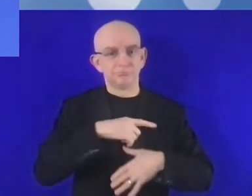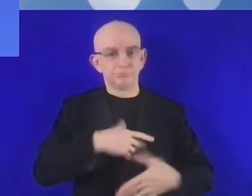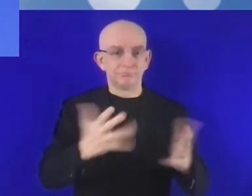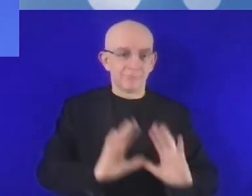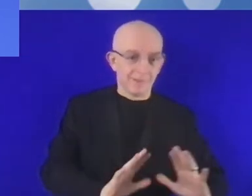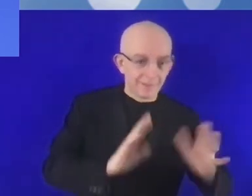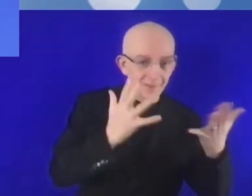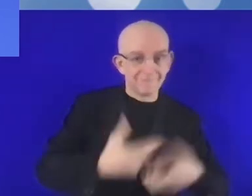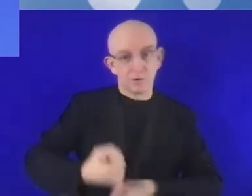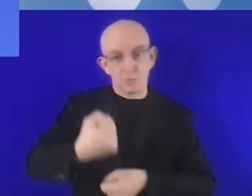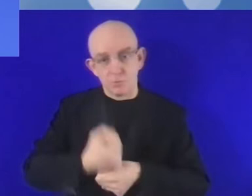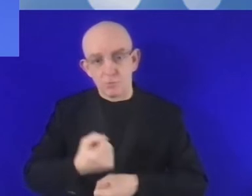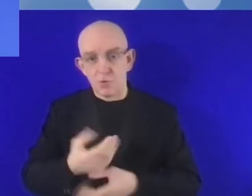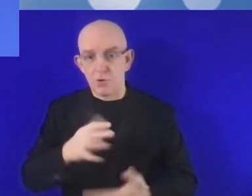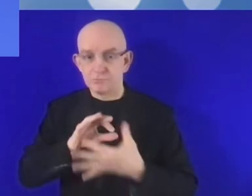أيام جائحة